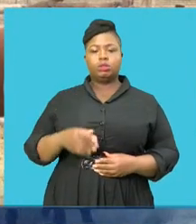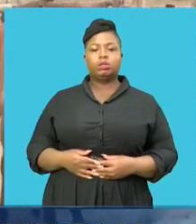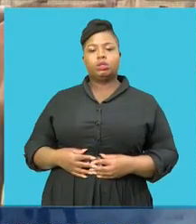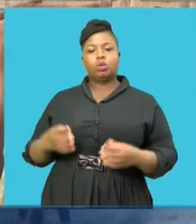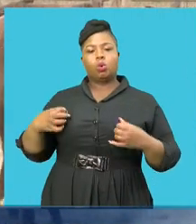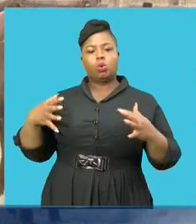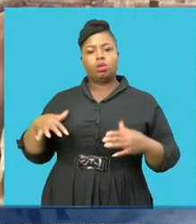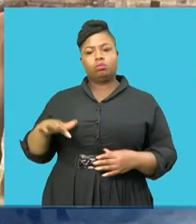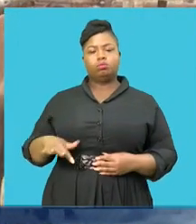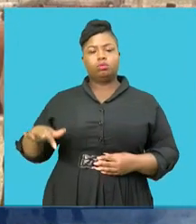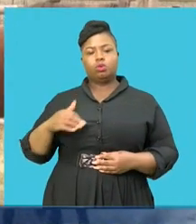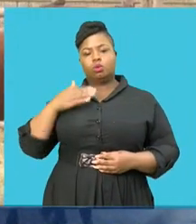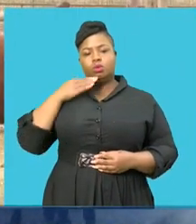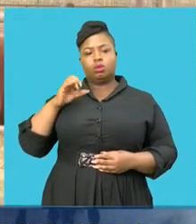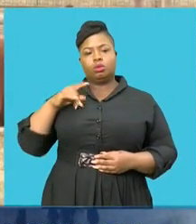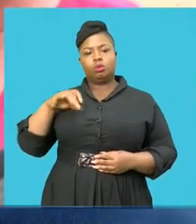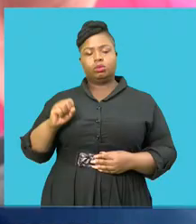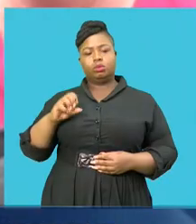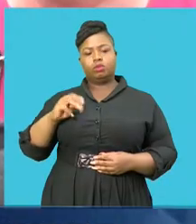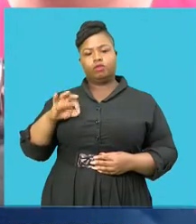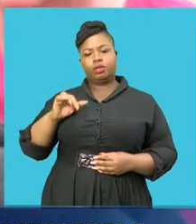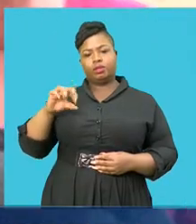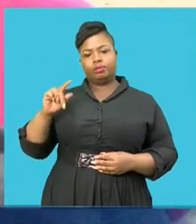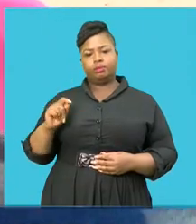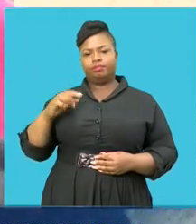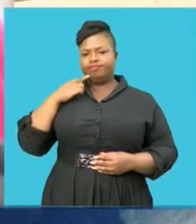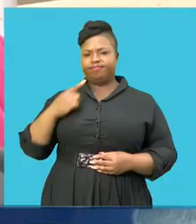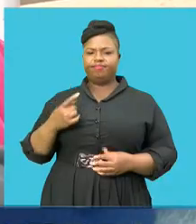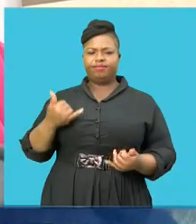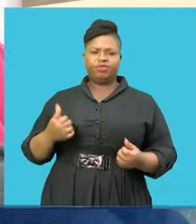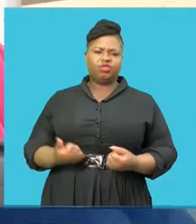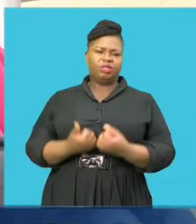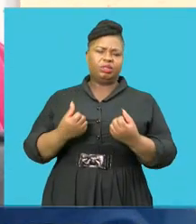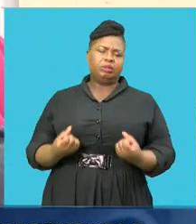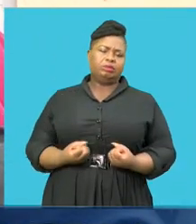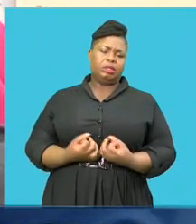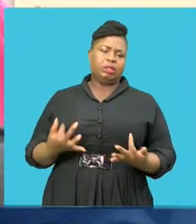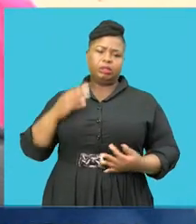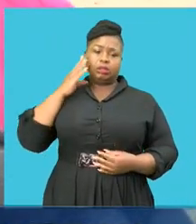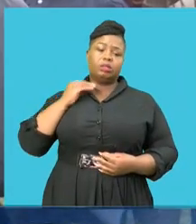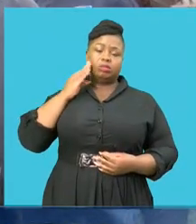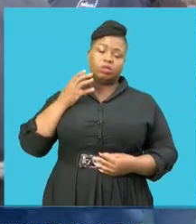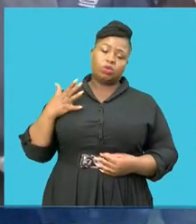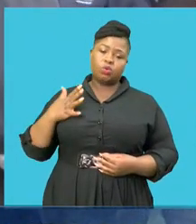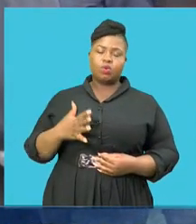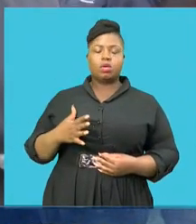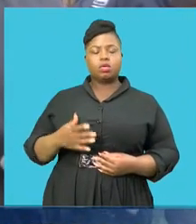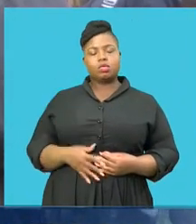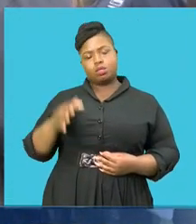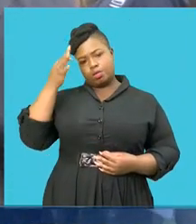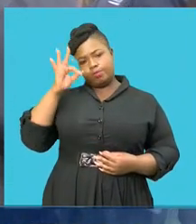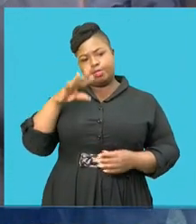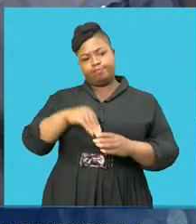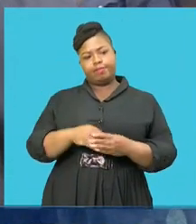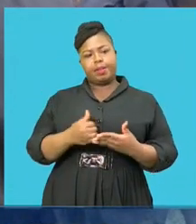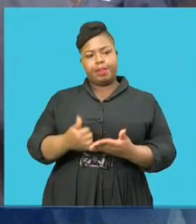Ongumnikazi wesikhungo umnumzane uInosi Mufakate uthi ke eziningi izingqinamba ababhekana nazo nabangafisa ukungenelela